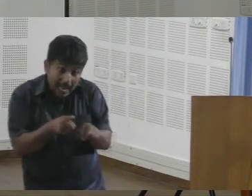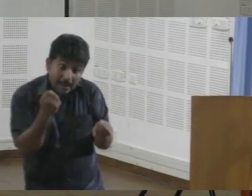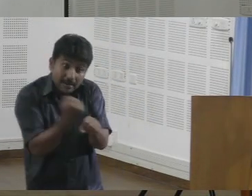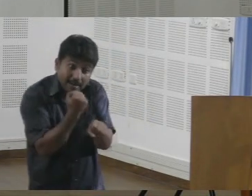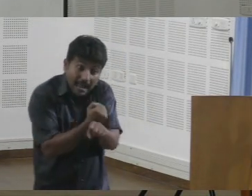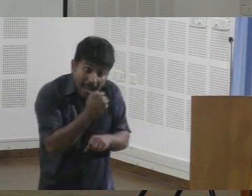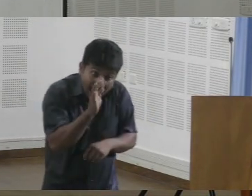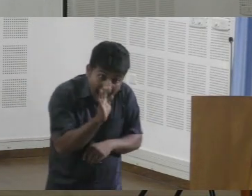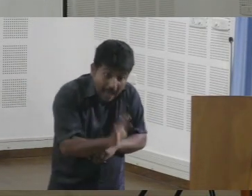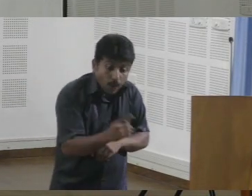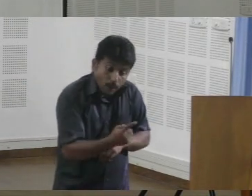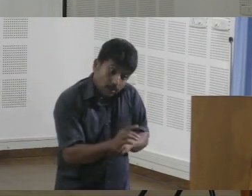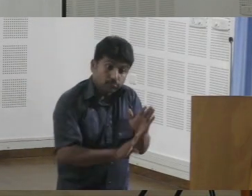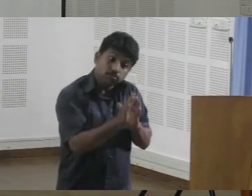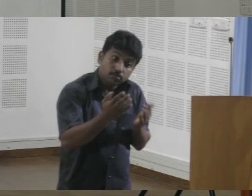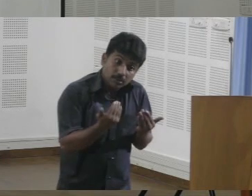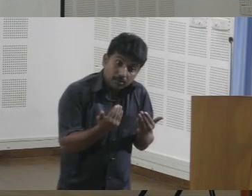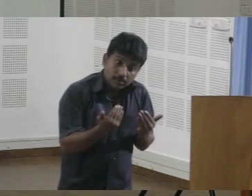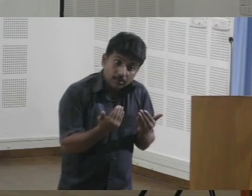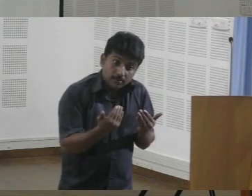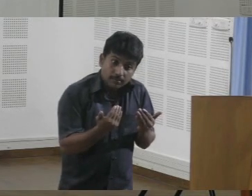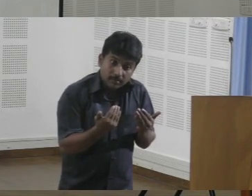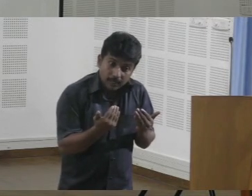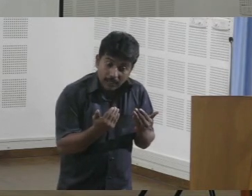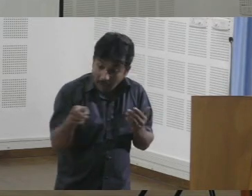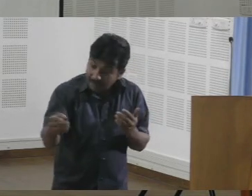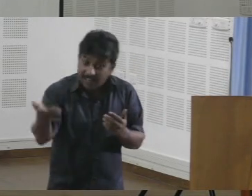ട്രൈ ചെയ്ത കൺസിസ്റ്റൻ്റ് വർക്ക് ചെയ്താൽ എന്തായാലും നമ്മൾക്ക്